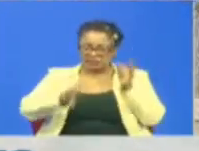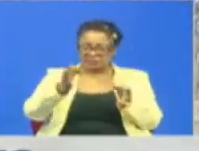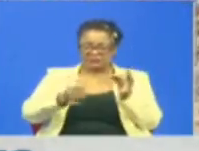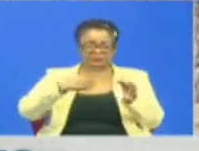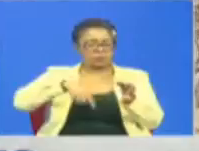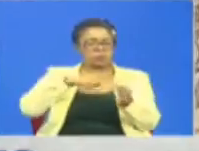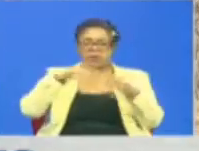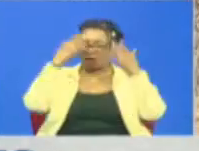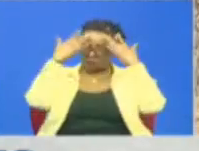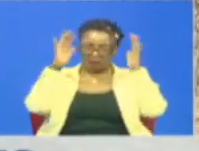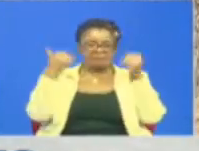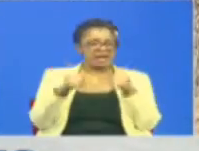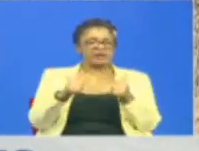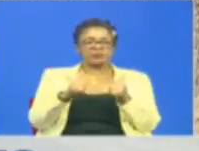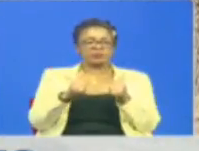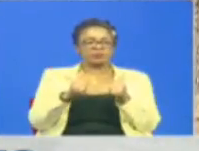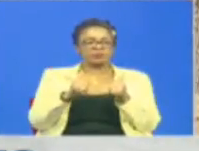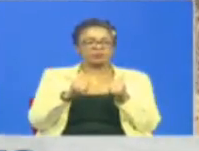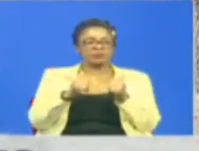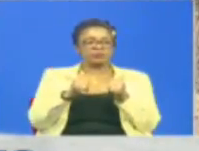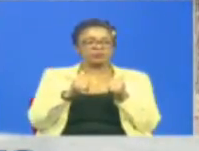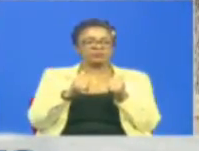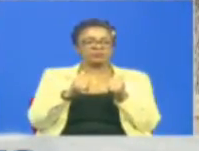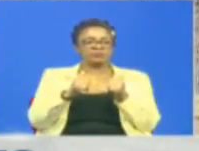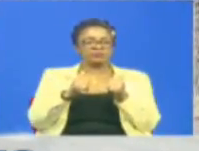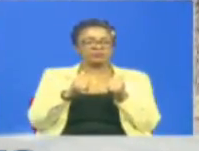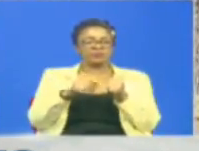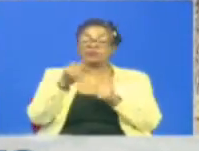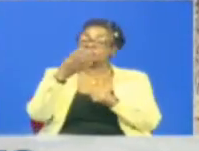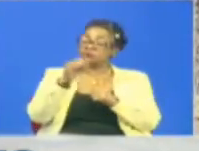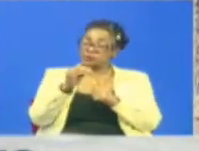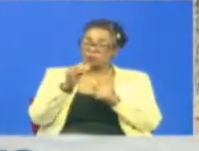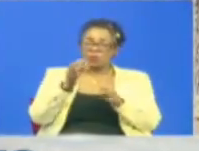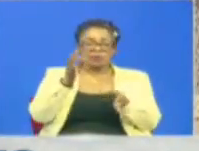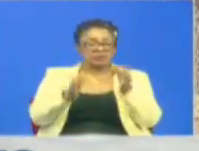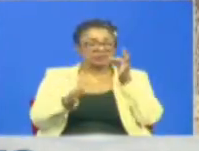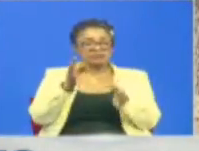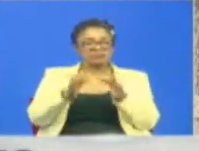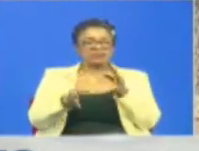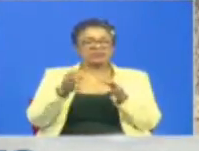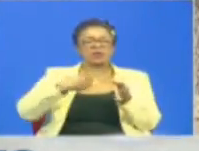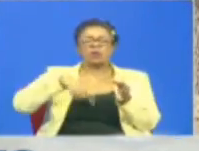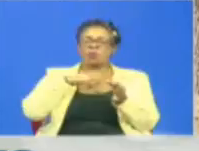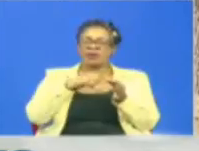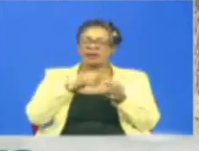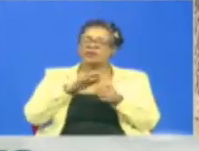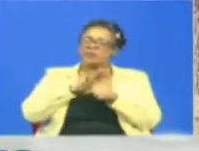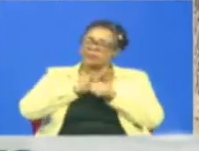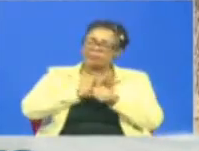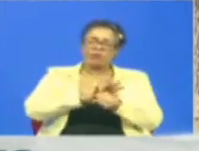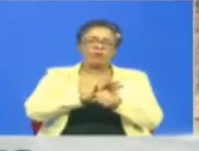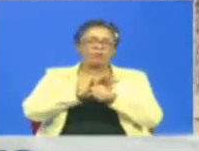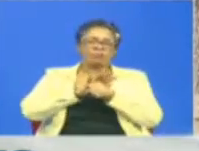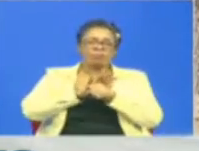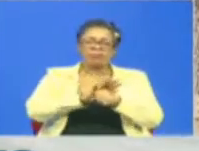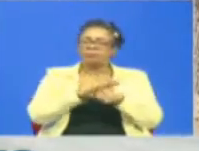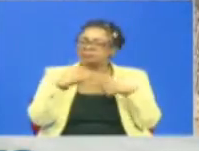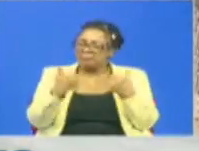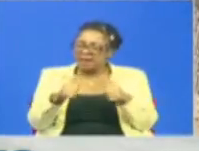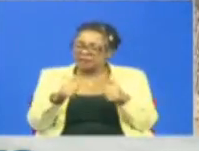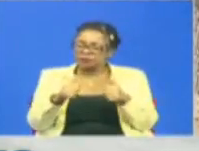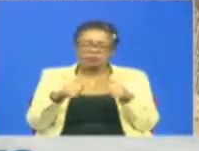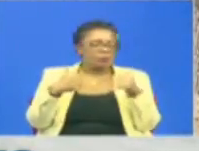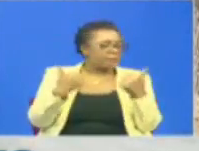kujua, judgment ilifanyika. Sasa hii mambo ya judgment tulikuwa tunasindilia. Judgment kwani haijafanyika? Judgment